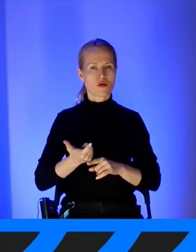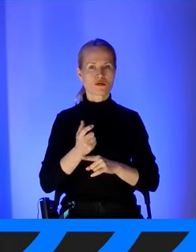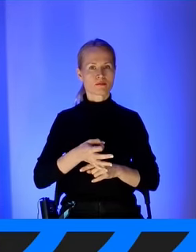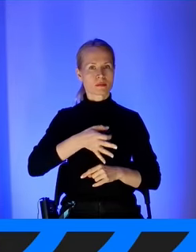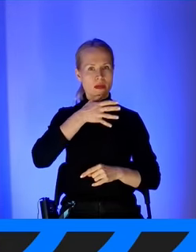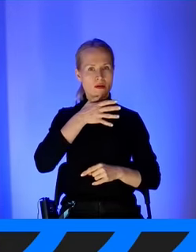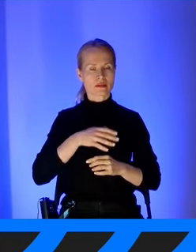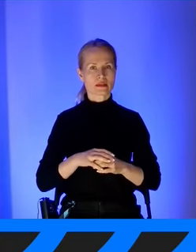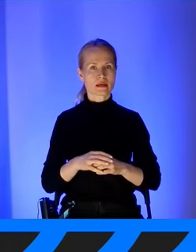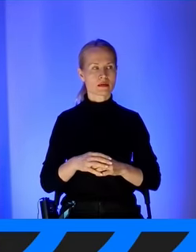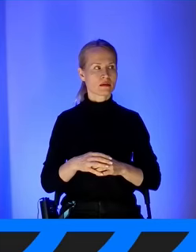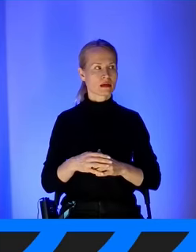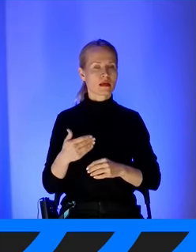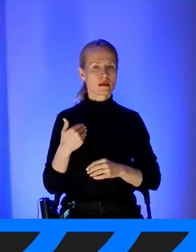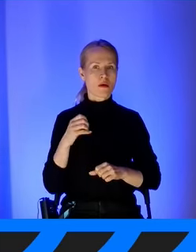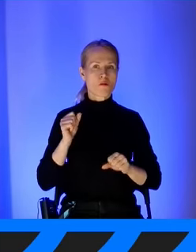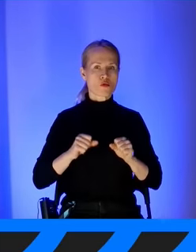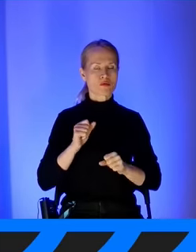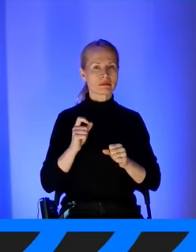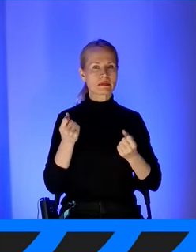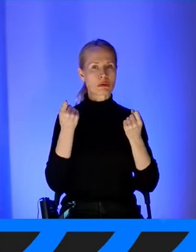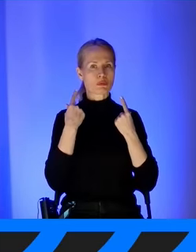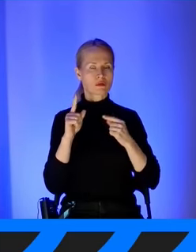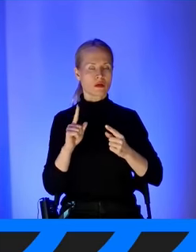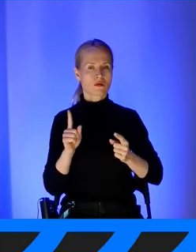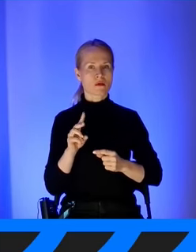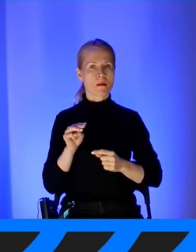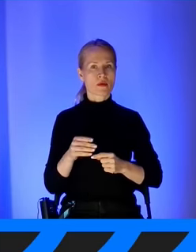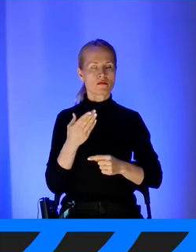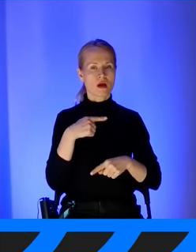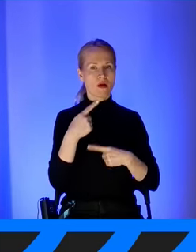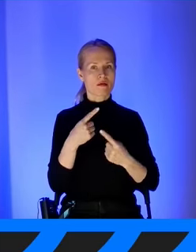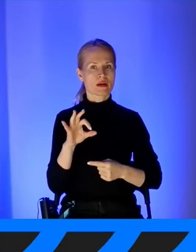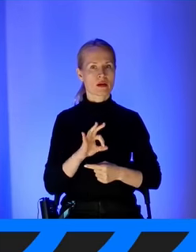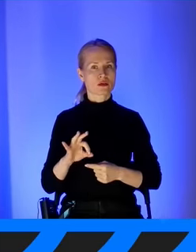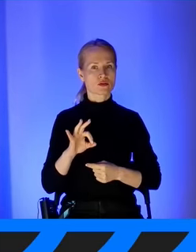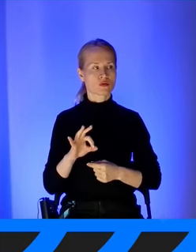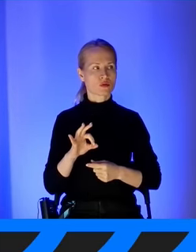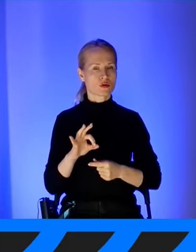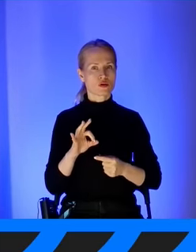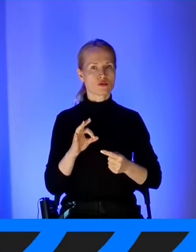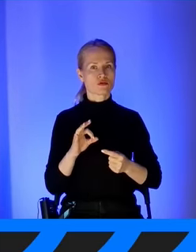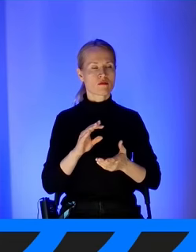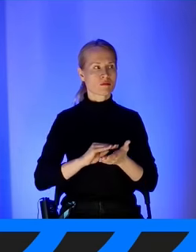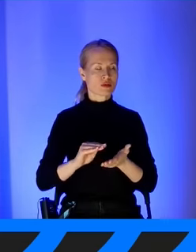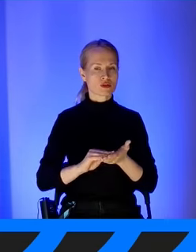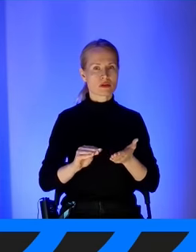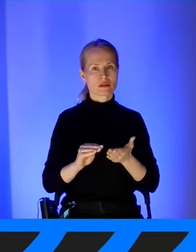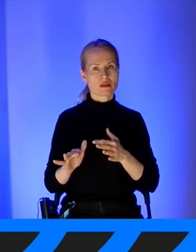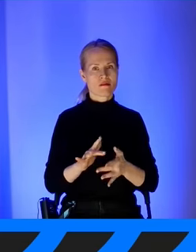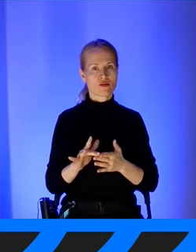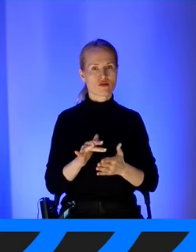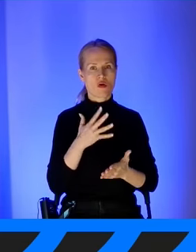понравился вот я может быть где-то упустил какой-то момент но вот вы говорили что вот пишете движок